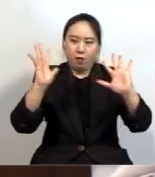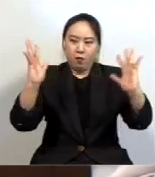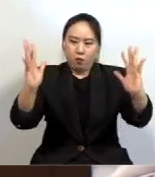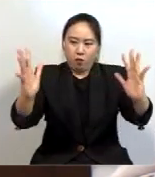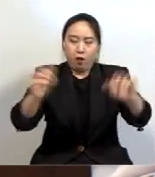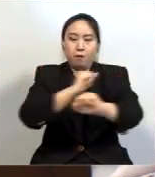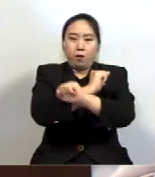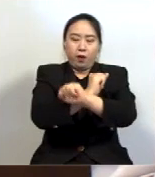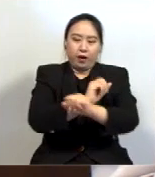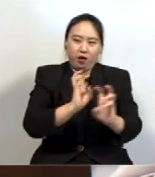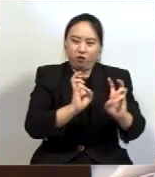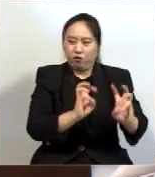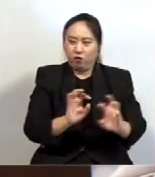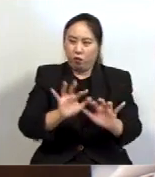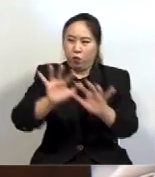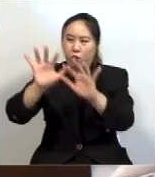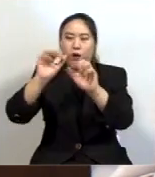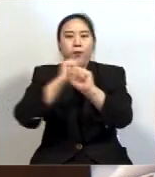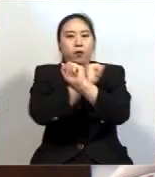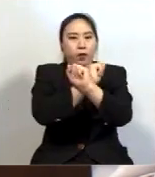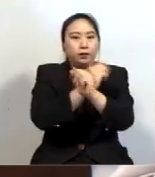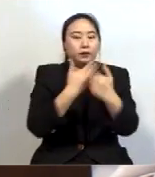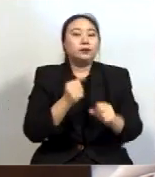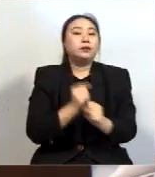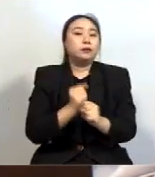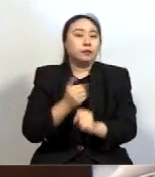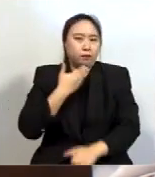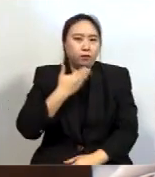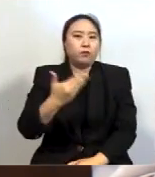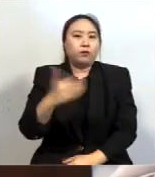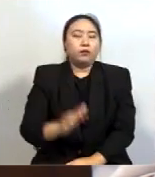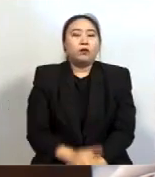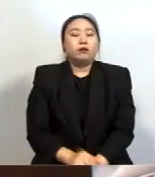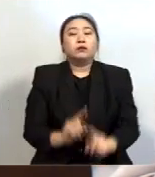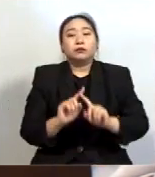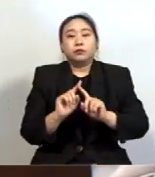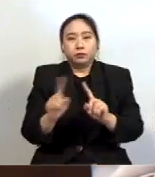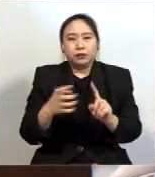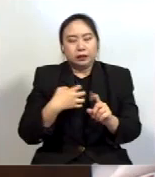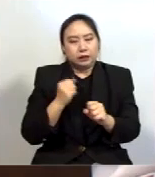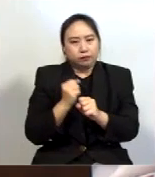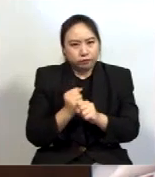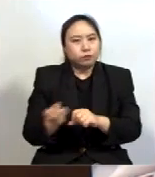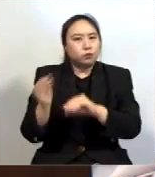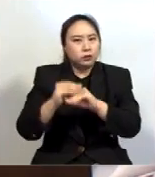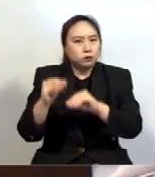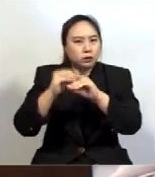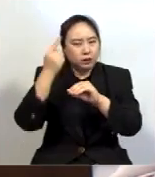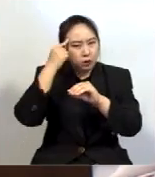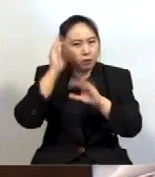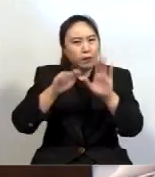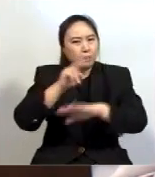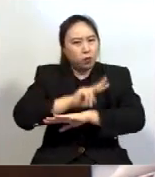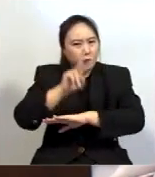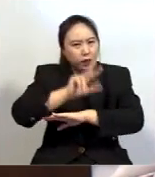หรือฟุ้งนะฮะซึ่งสิ่งเหล่านี้เราได้ทำมาตลอดอยู่แล้วแต่เราก็ต้องการทำมากขึ้นเพราะในสองสามวันนี้เราคิดว่าอากาศ